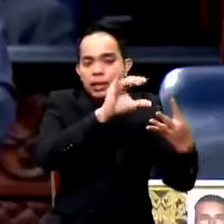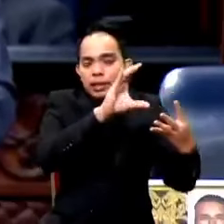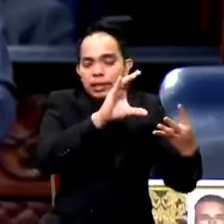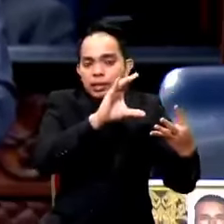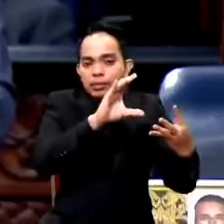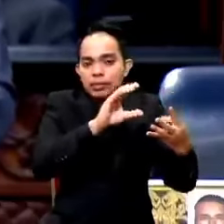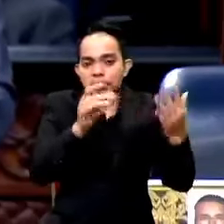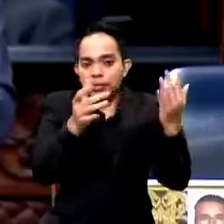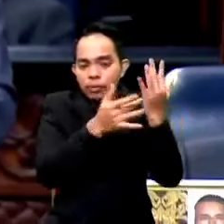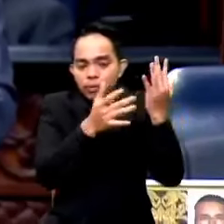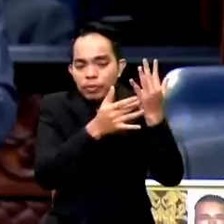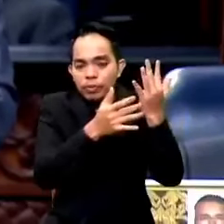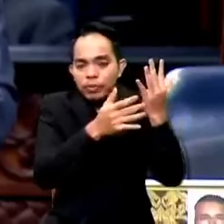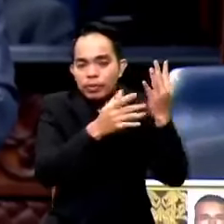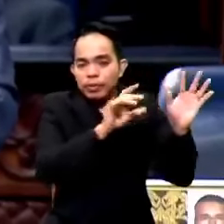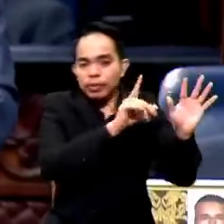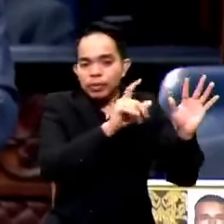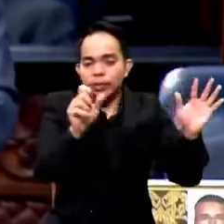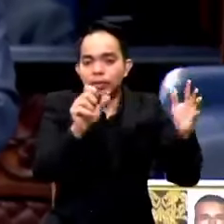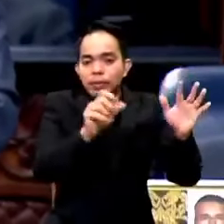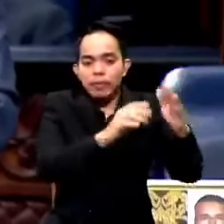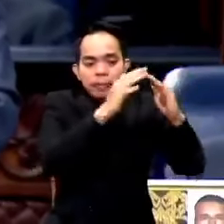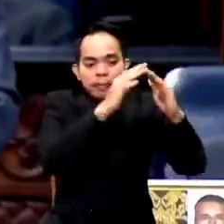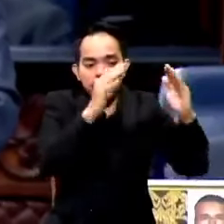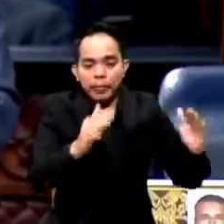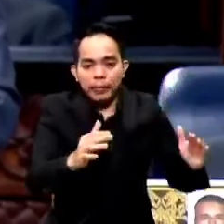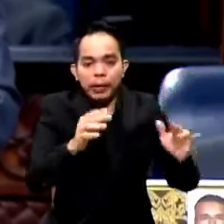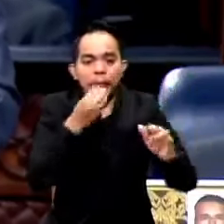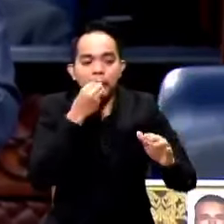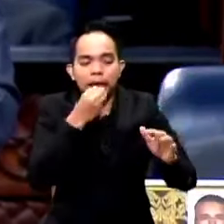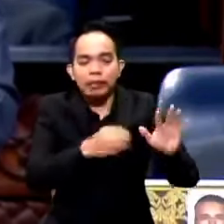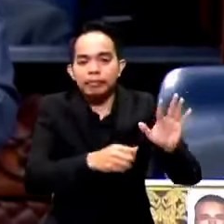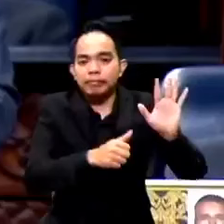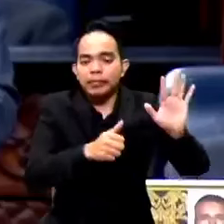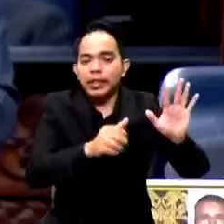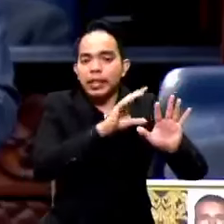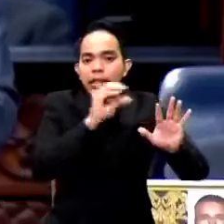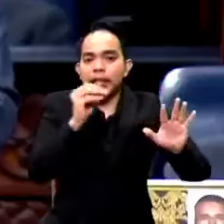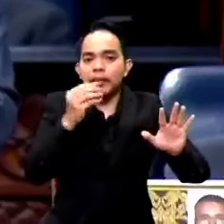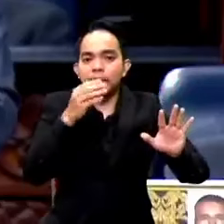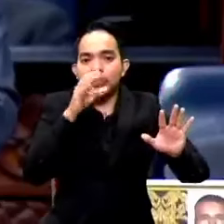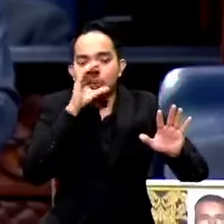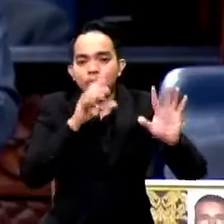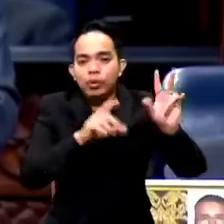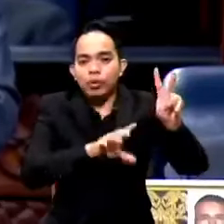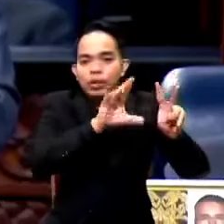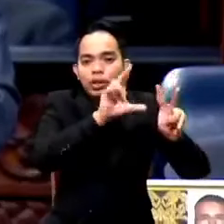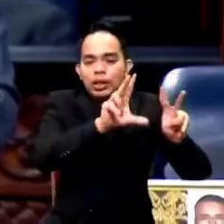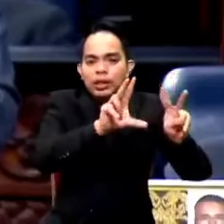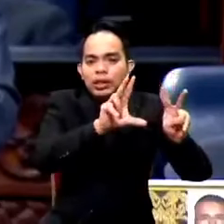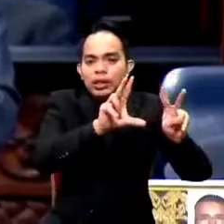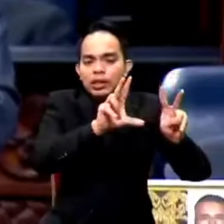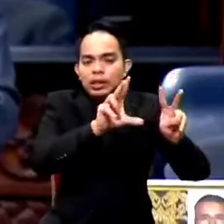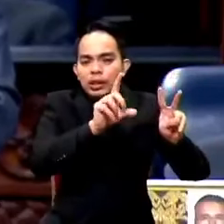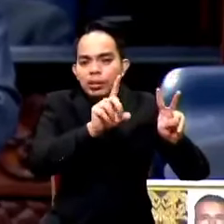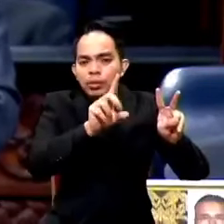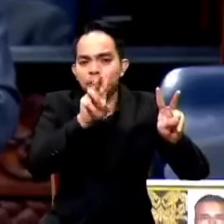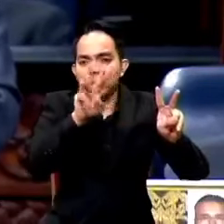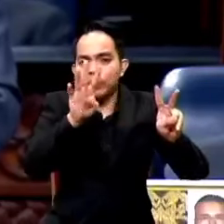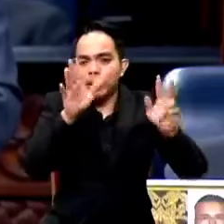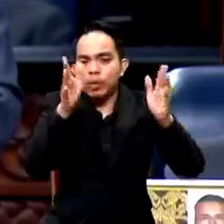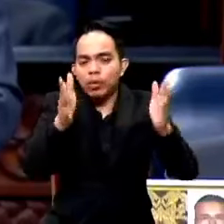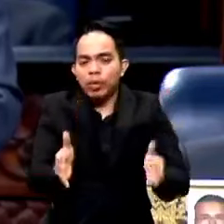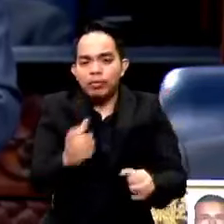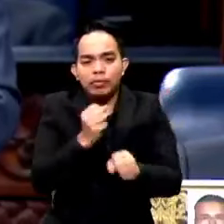19931 sektor penginapan dan aktiviti perkhidmatan makanan dan minuman seramai 23124